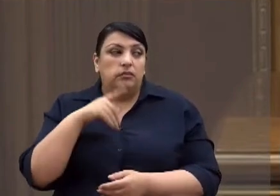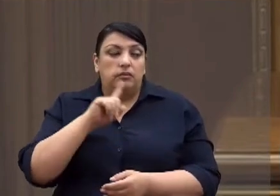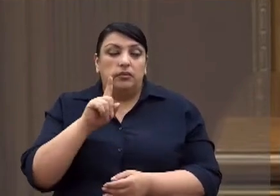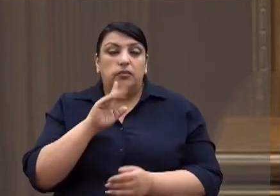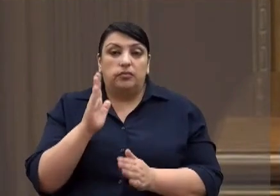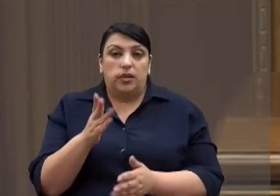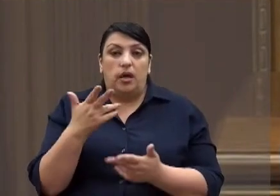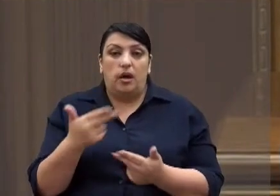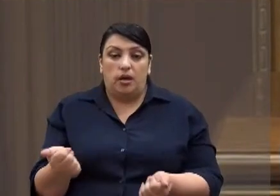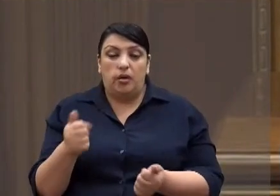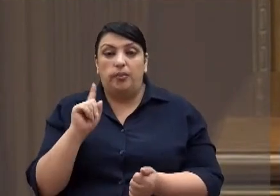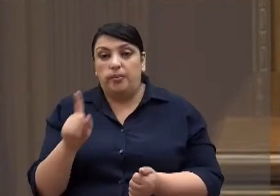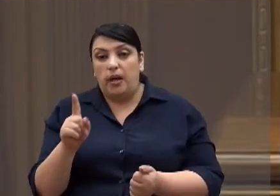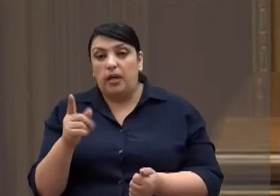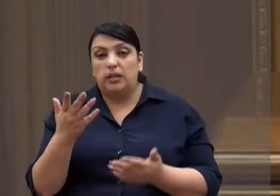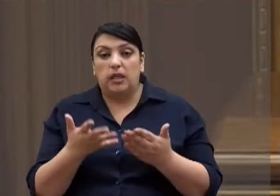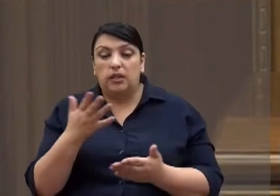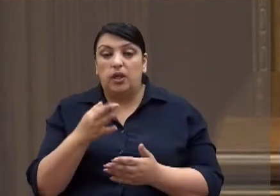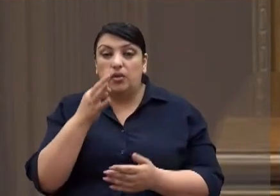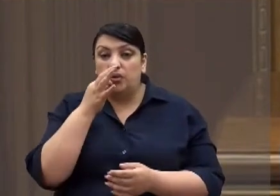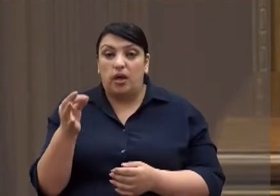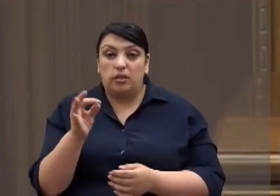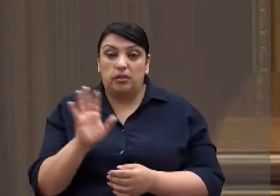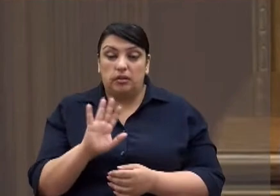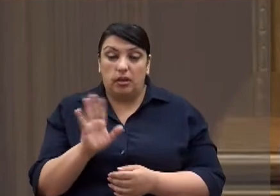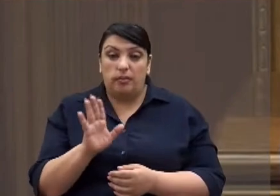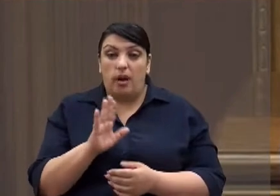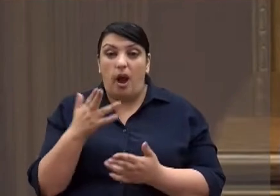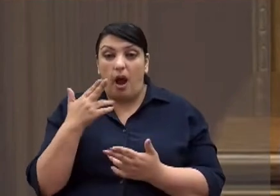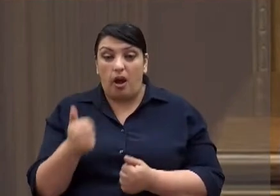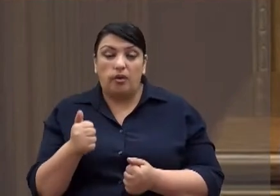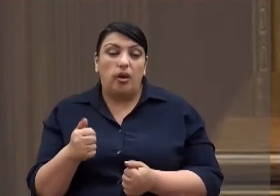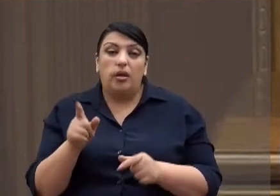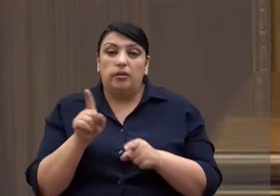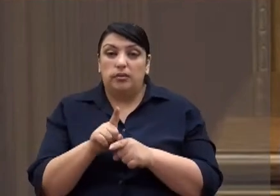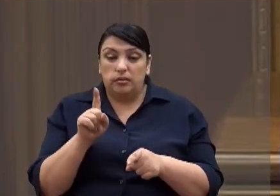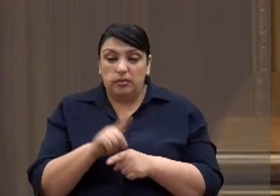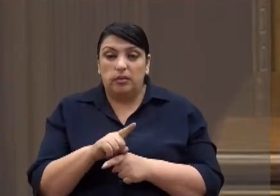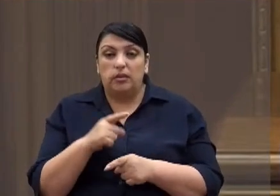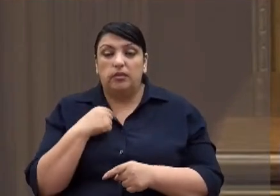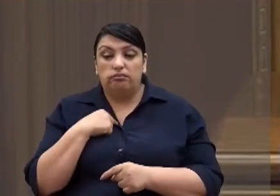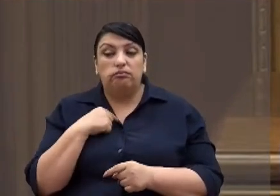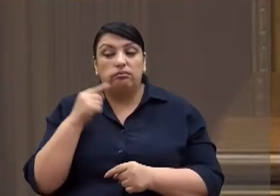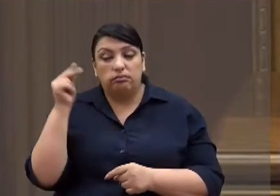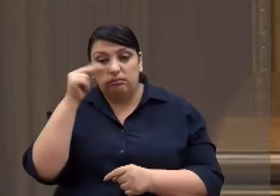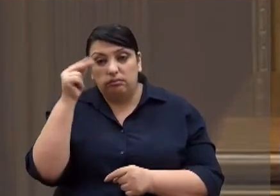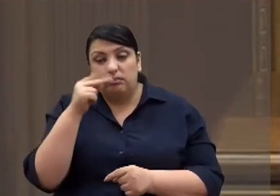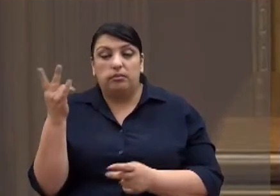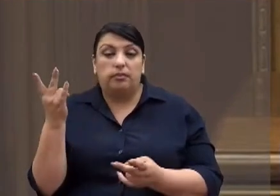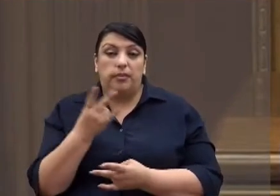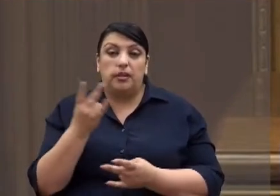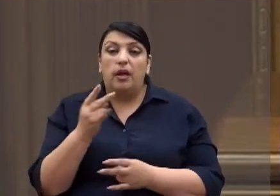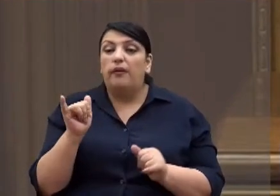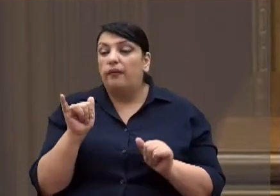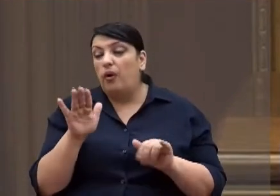ասելու, բայց ի վերջո, եթե ոչ էլ ասի, դա էլ է մեզ համար քաղվելի կդաս լինելու, որ հասկանանք, թե որտեղ